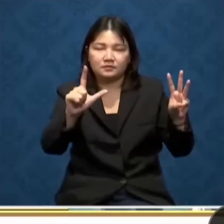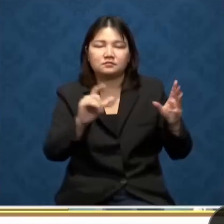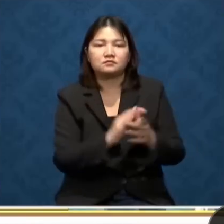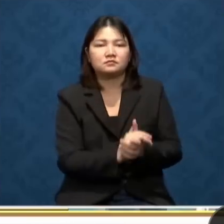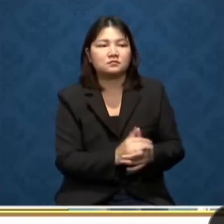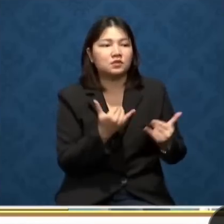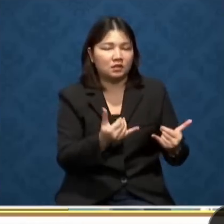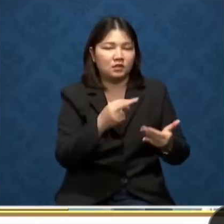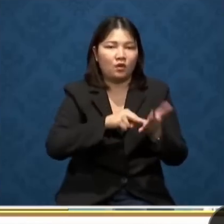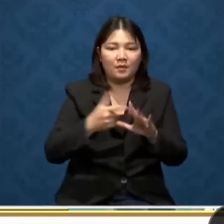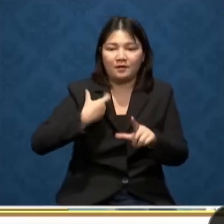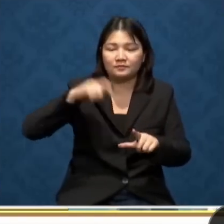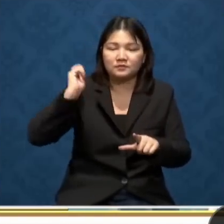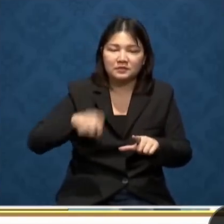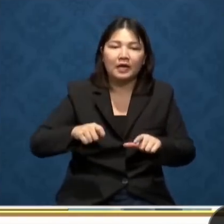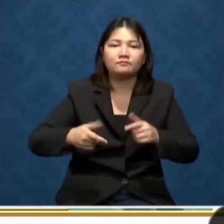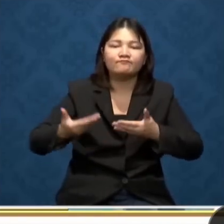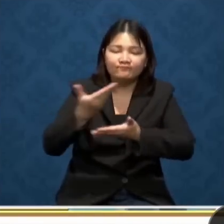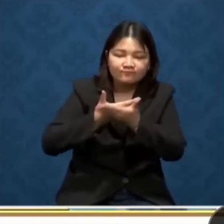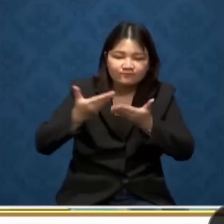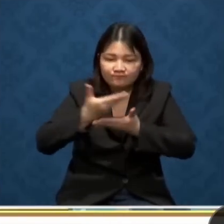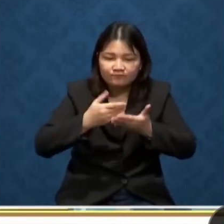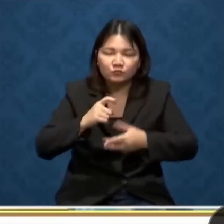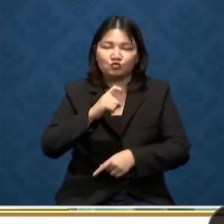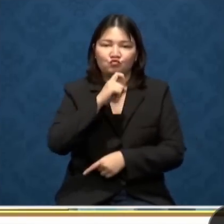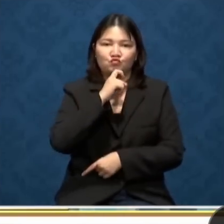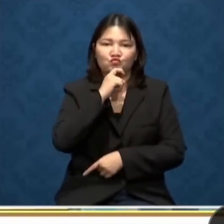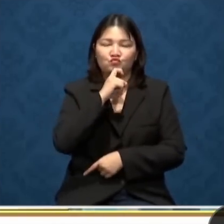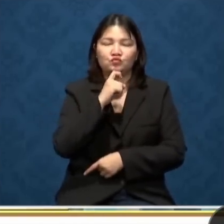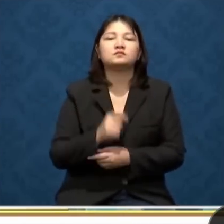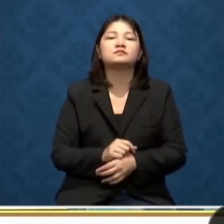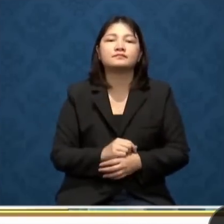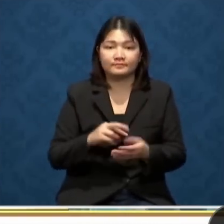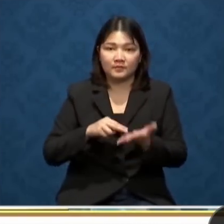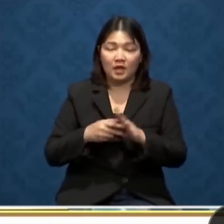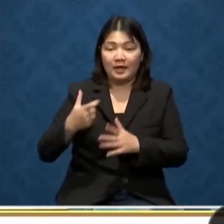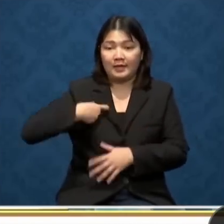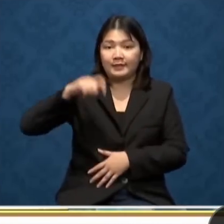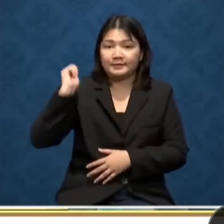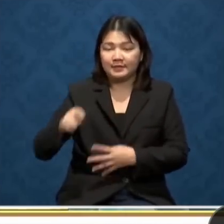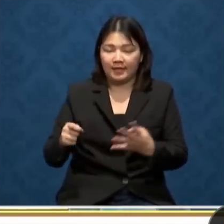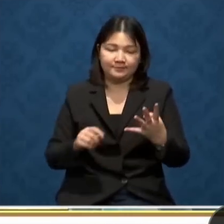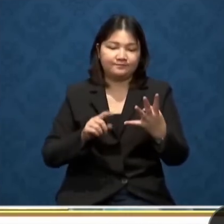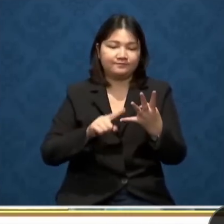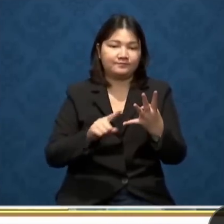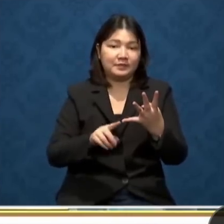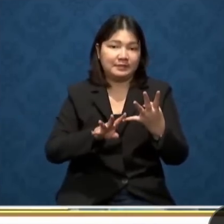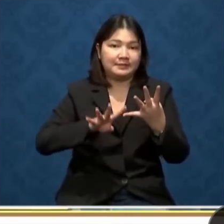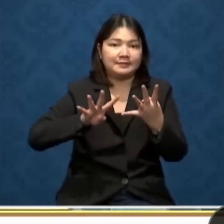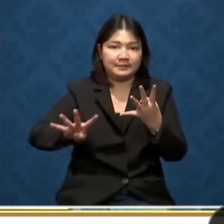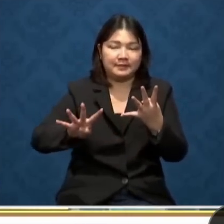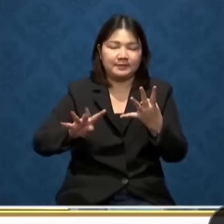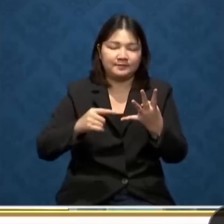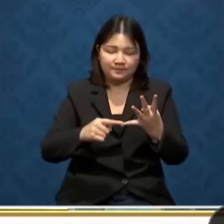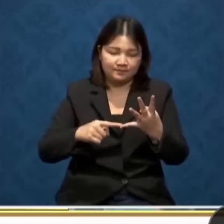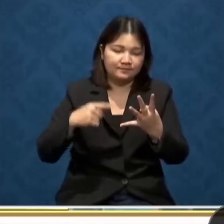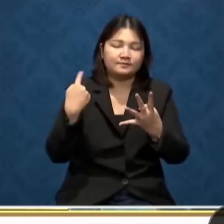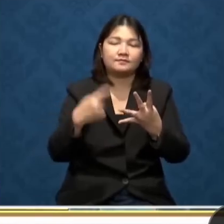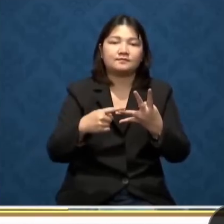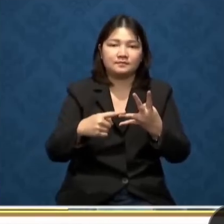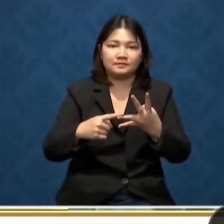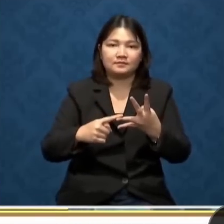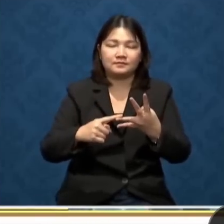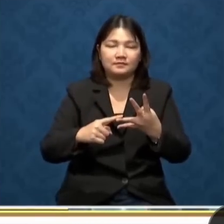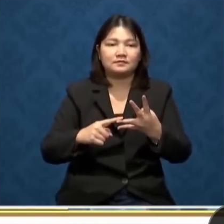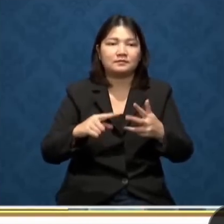อยู่ระหว่างกาณฑี่นาของศฬที่ทำ ดังนี้สารชั้นต้นจำนวน 4 คดีสารดีกาจำนวน